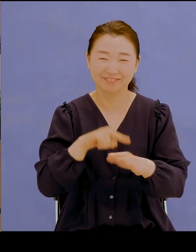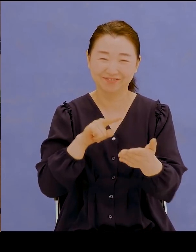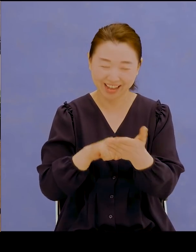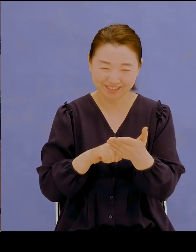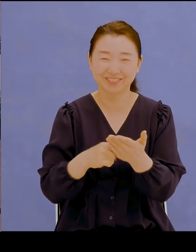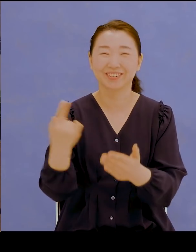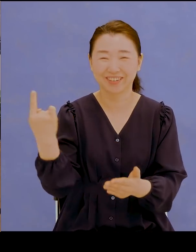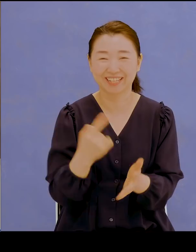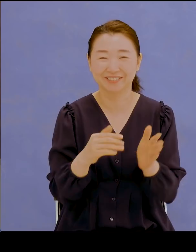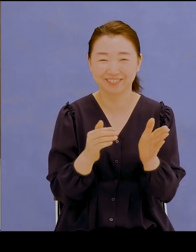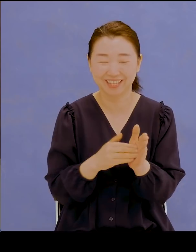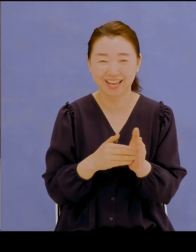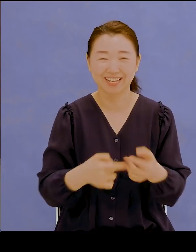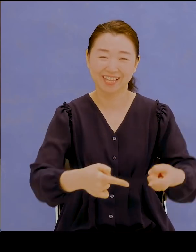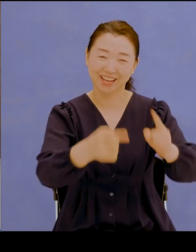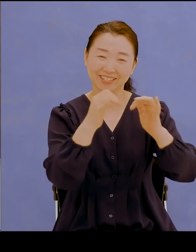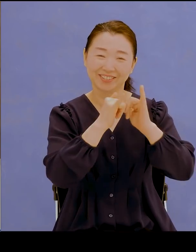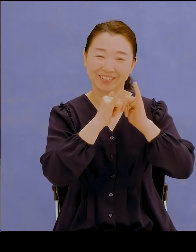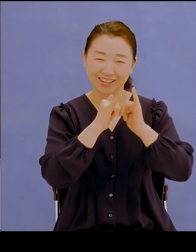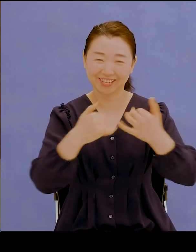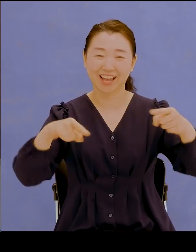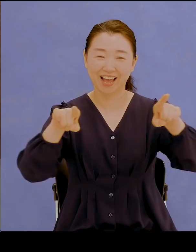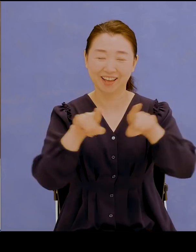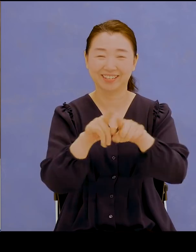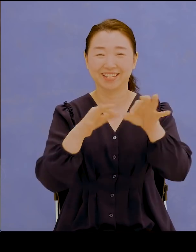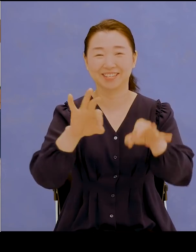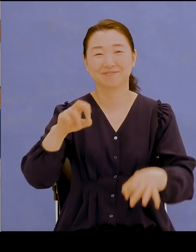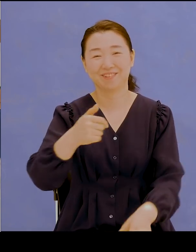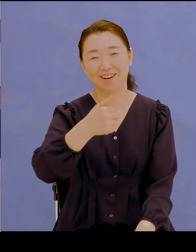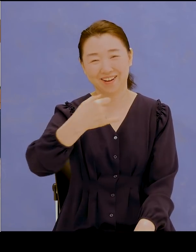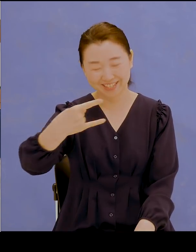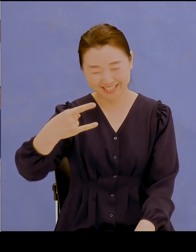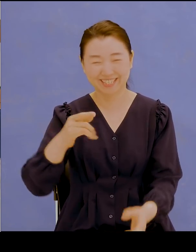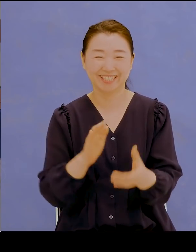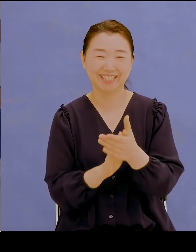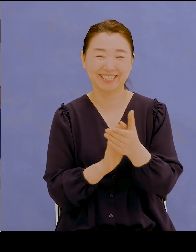이렇게 나왔습니다. 저는 오늘 출연자로 함께한 김원입니다. 안녕하세요.